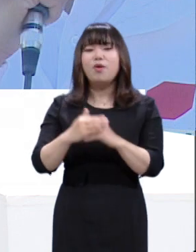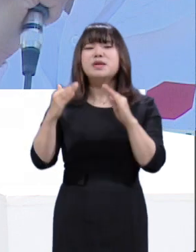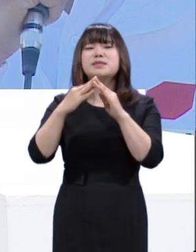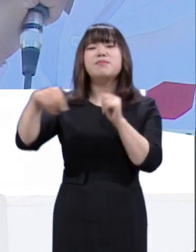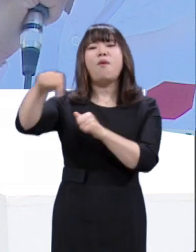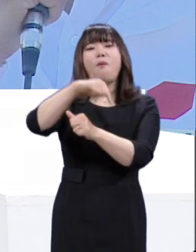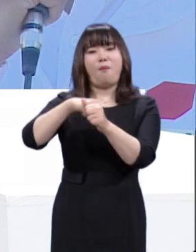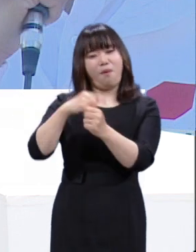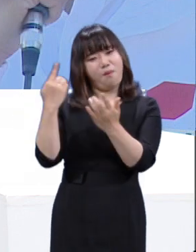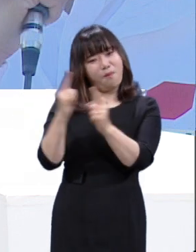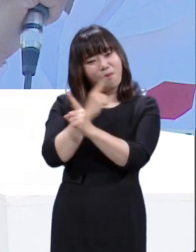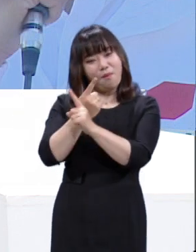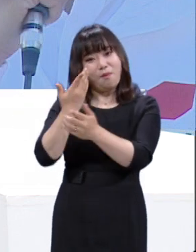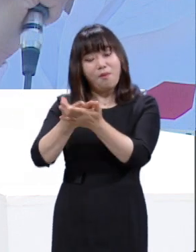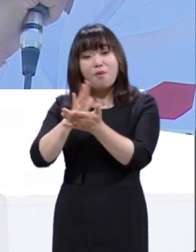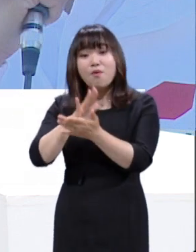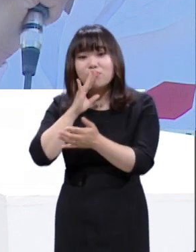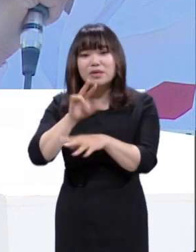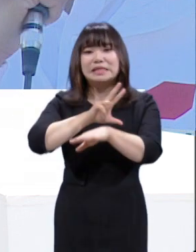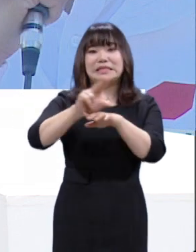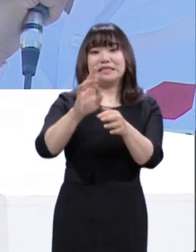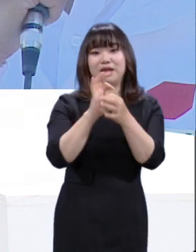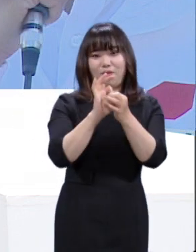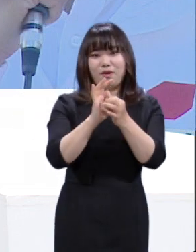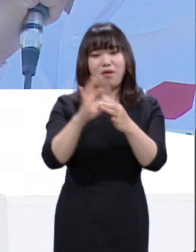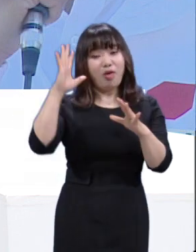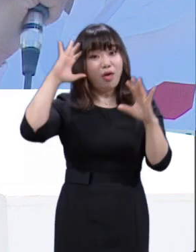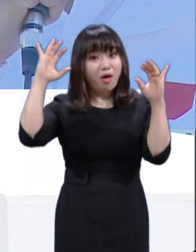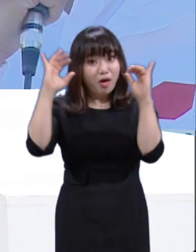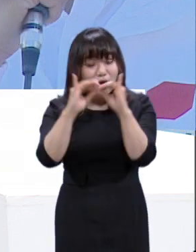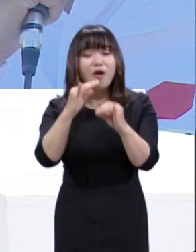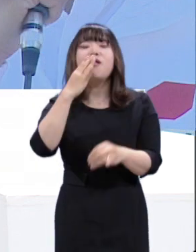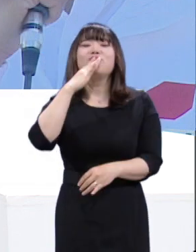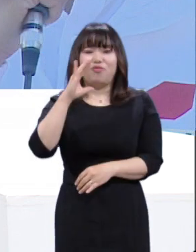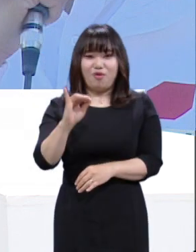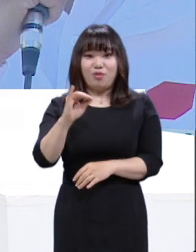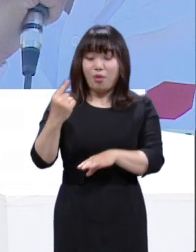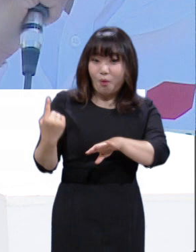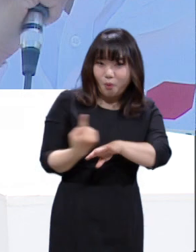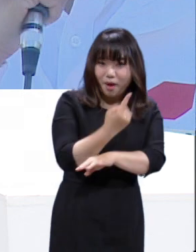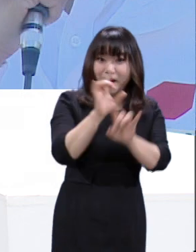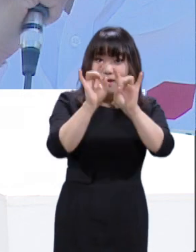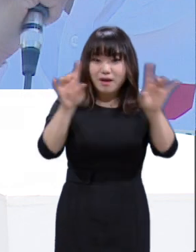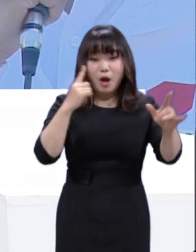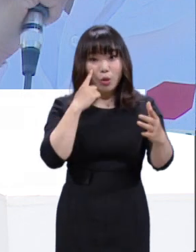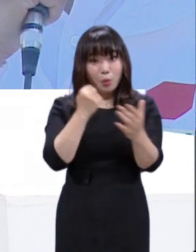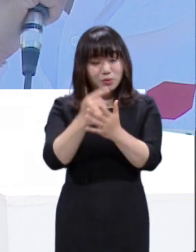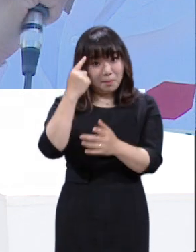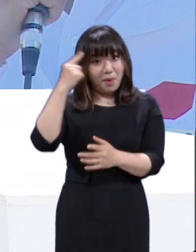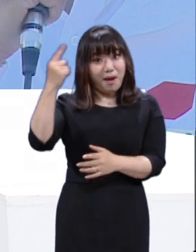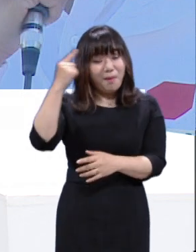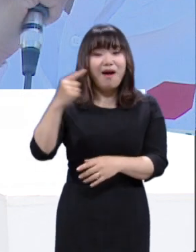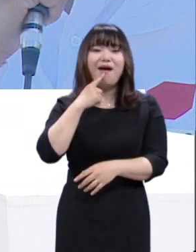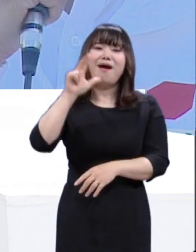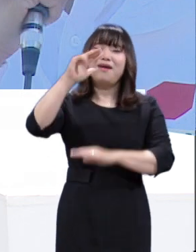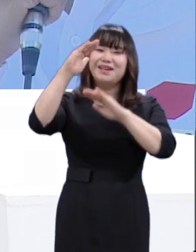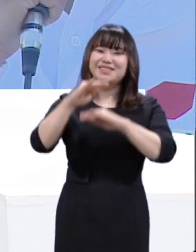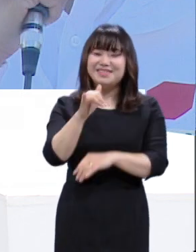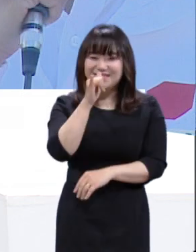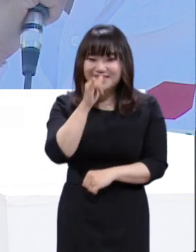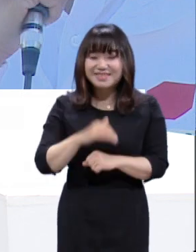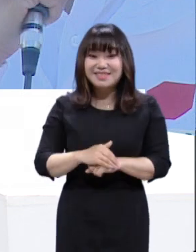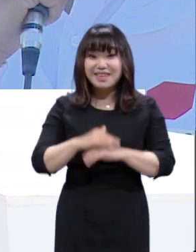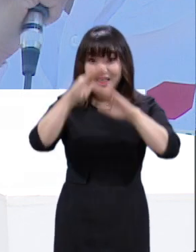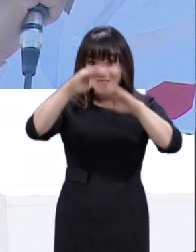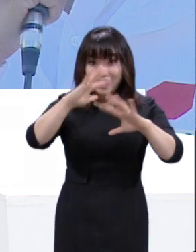환경 개선이나 철도 시설 확충 같은 공통된 공약이 있는가 하면 각 후보만의 차별화된 공약도 눈에 띄는데요.